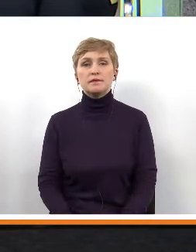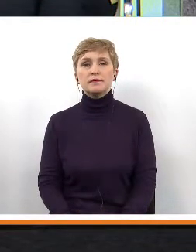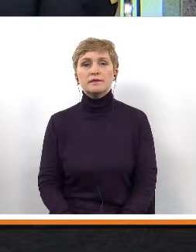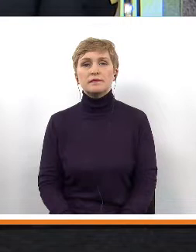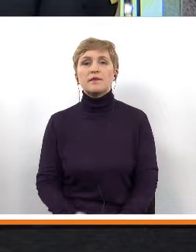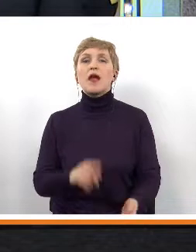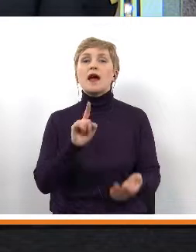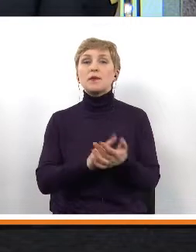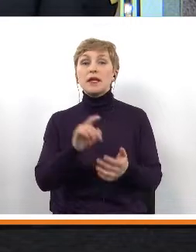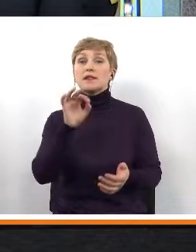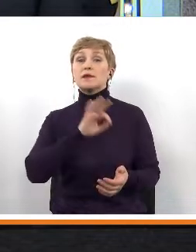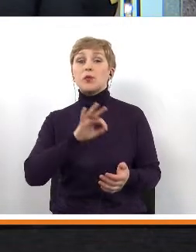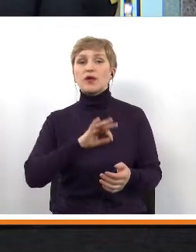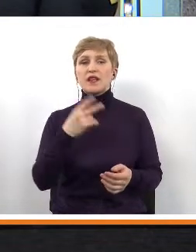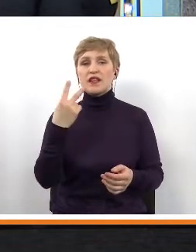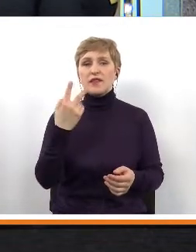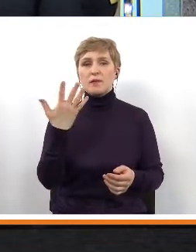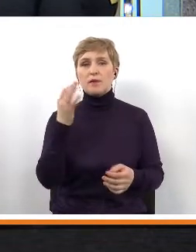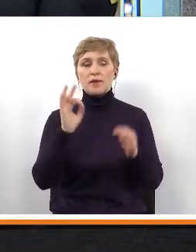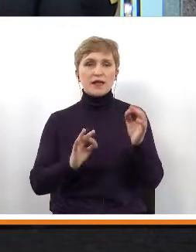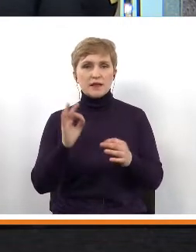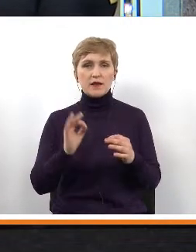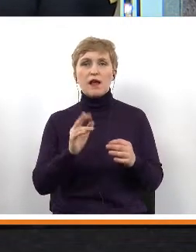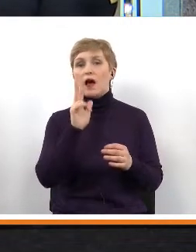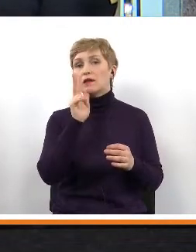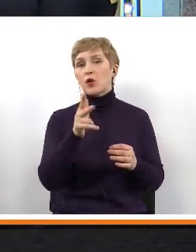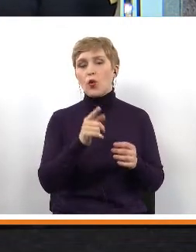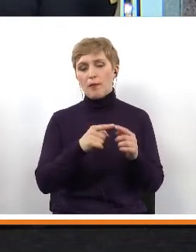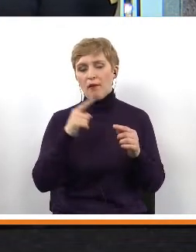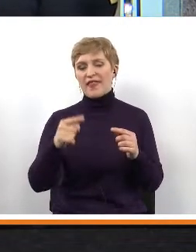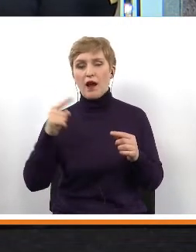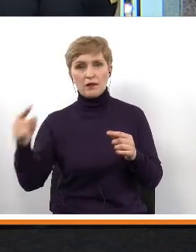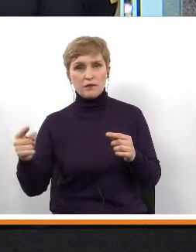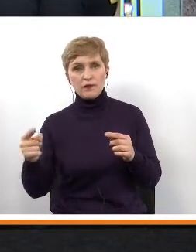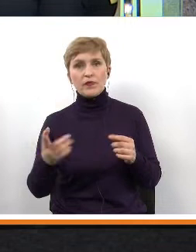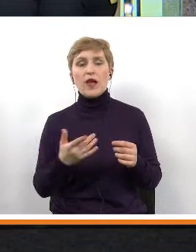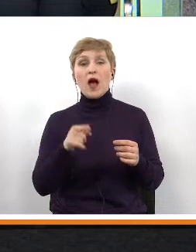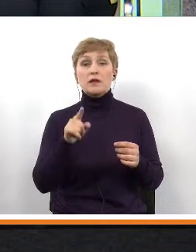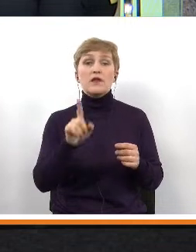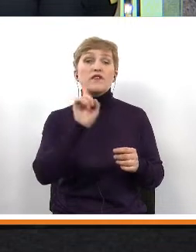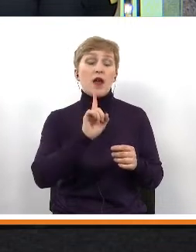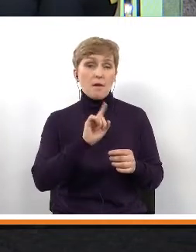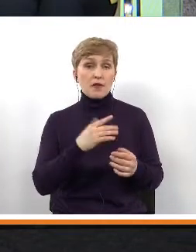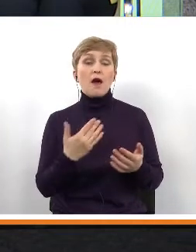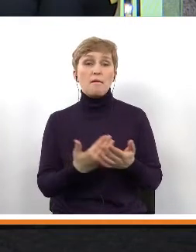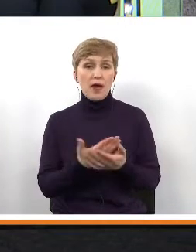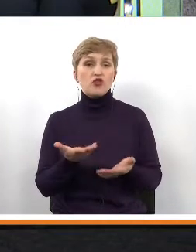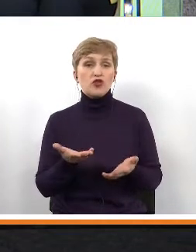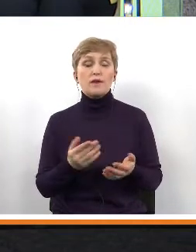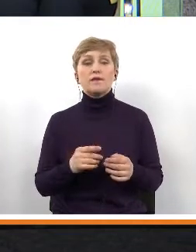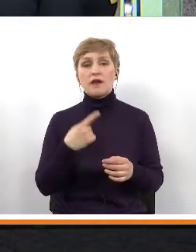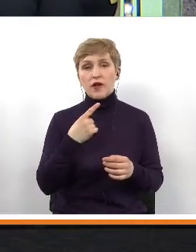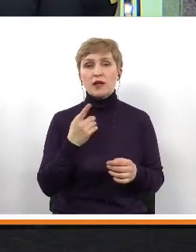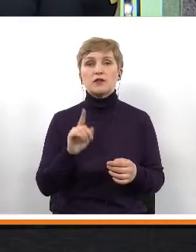на обязательное использование 25%, то есть за 3 года подряд. То есть здесь, опять же, она временная, опять же, она говорится про